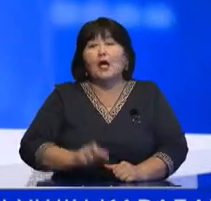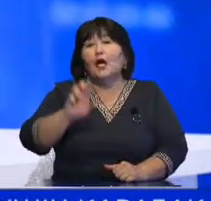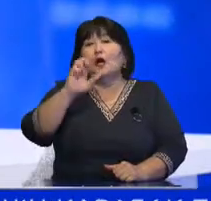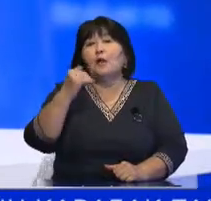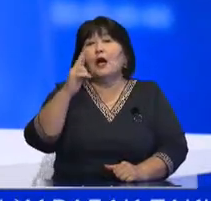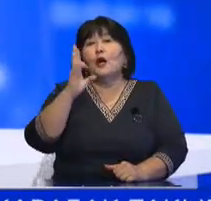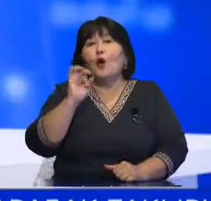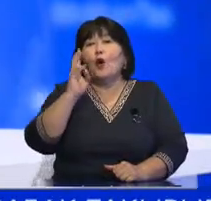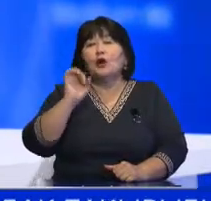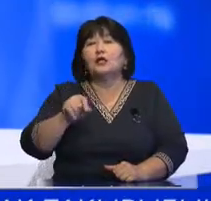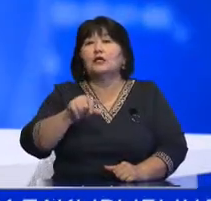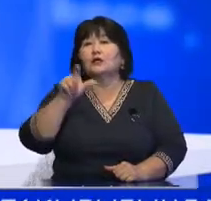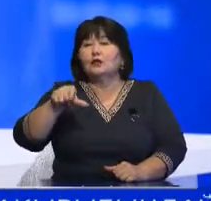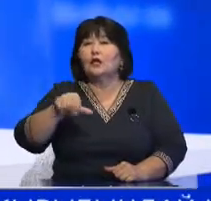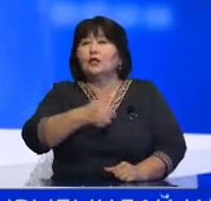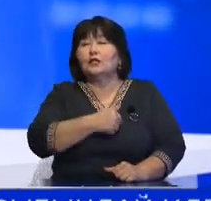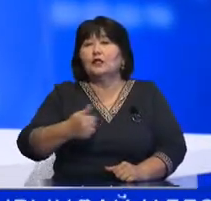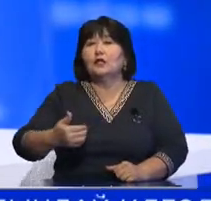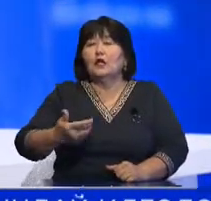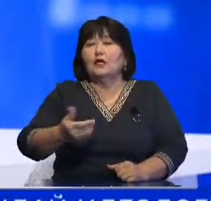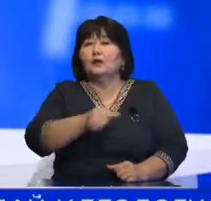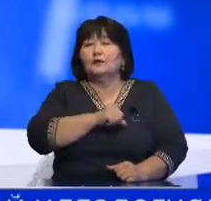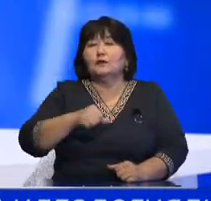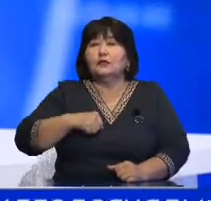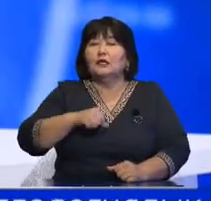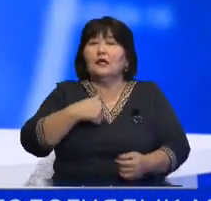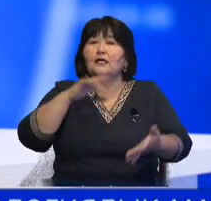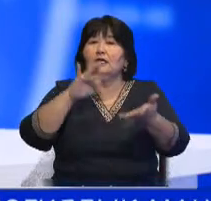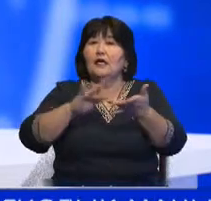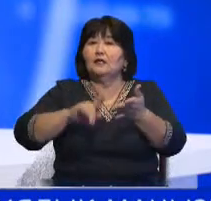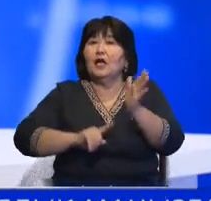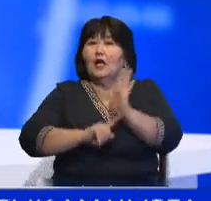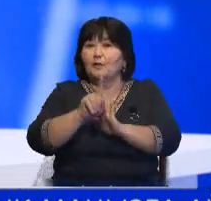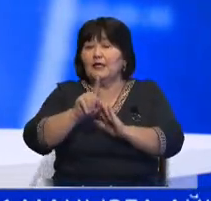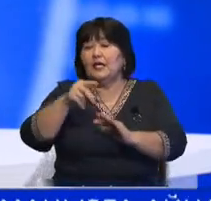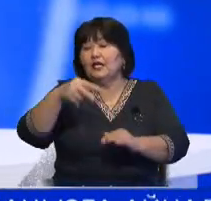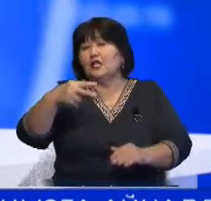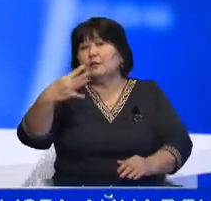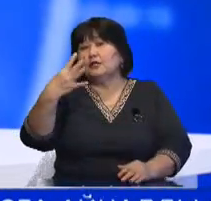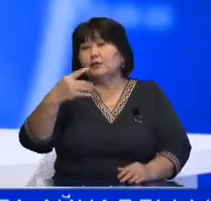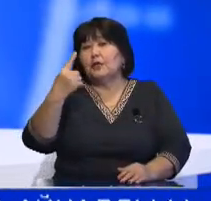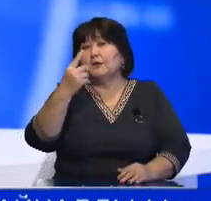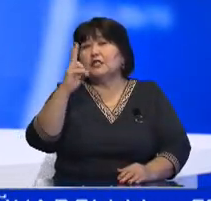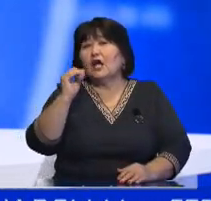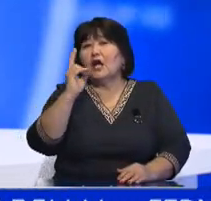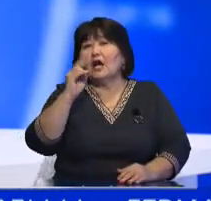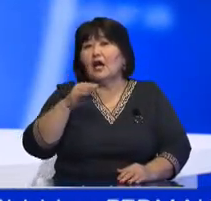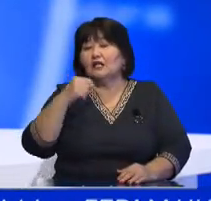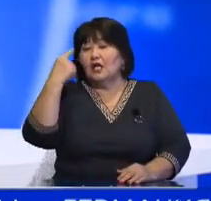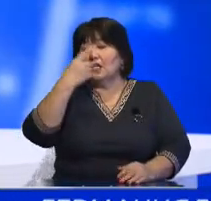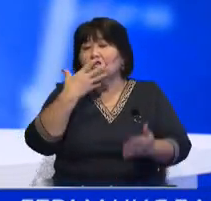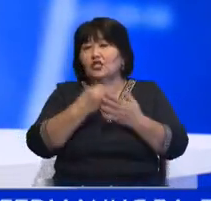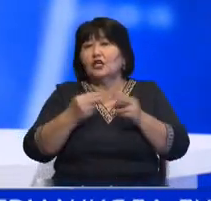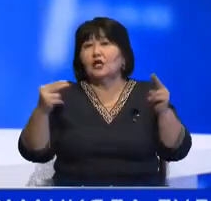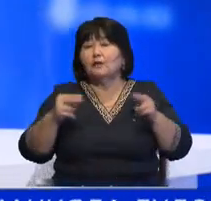Байқоңыр тұрғындары ерікті түрде дактилоскопиялық тіркеуден өтуді бастап кетті. Ал 2024 жылдың 1 қаңтарынан бастап жеке басты